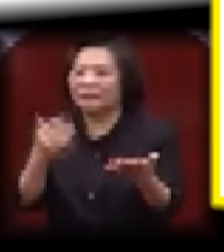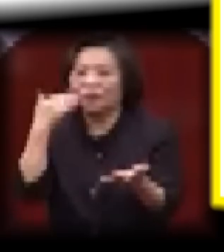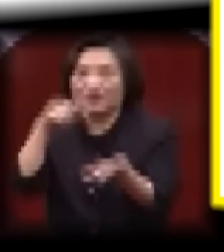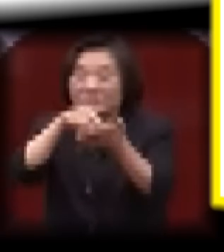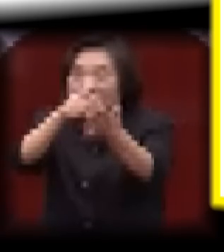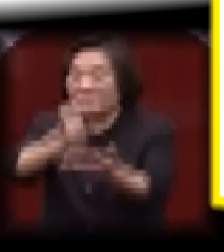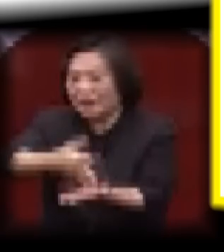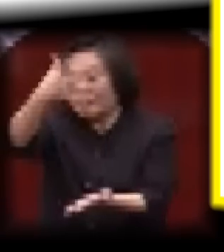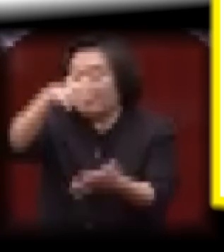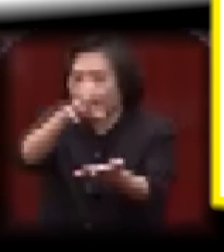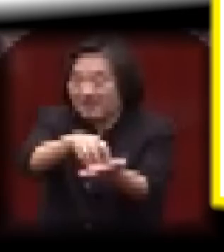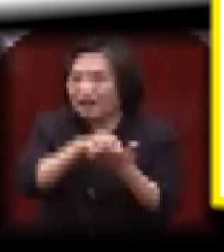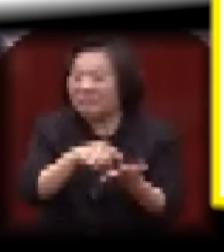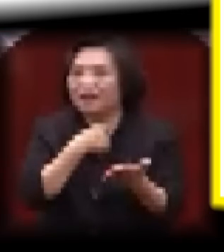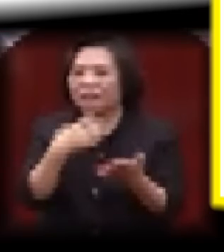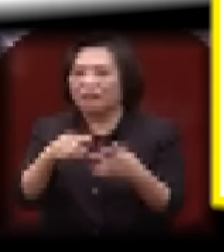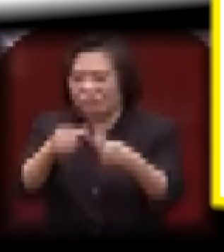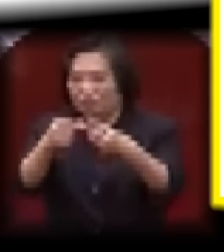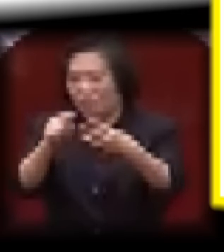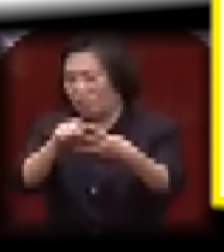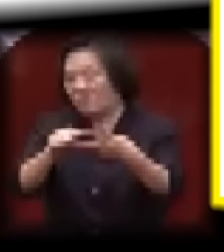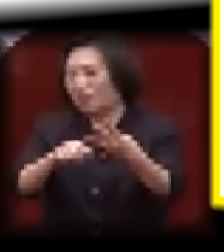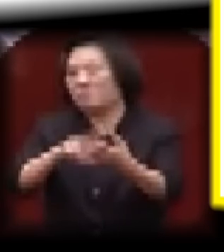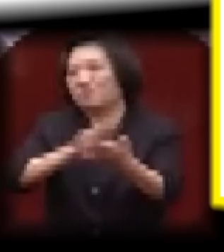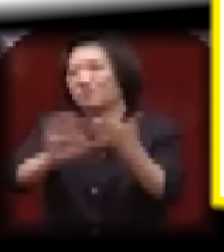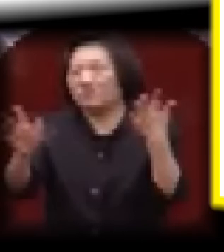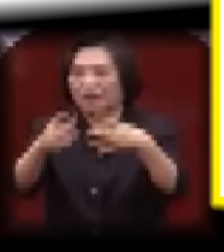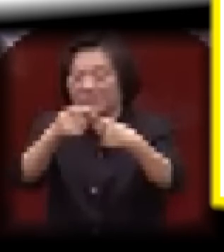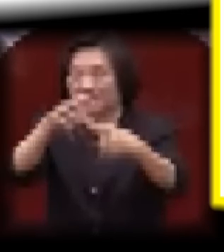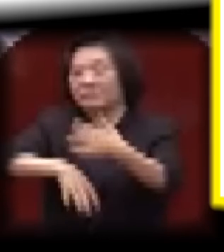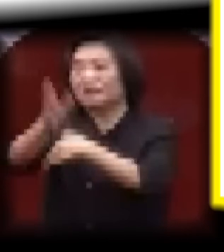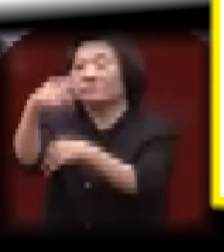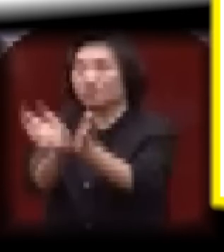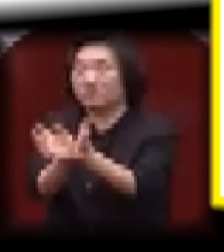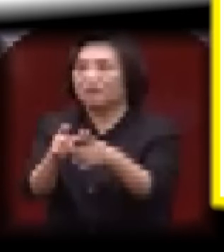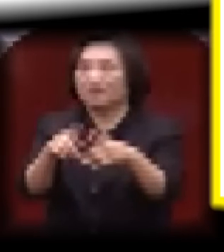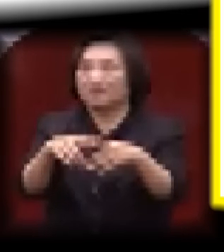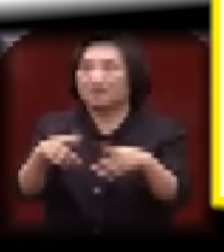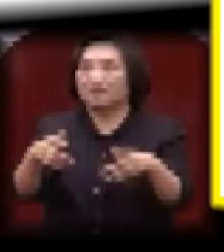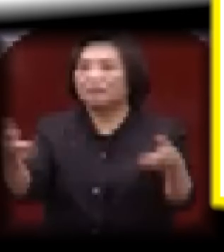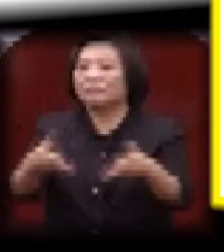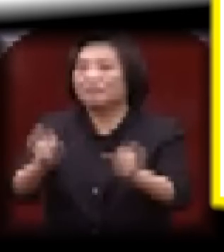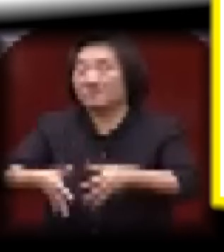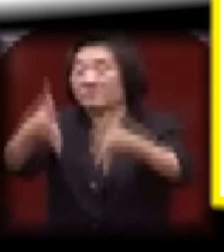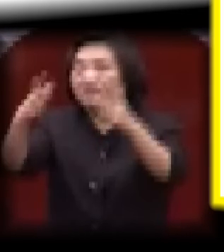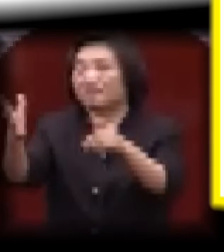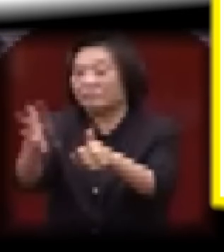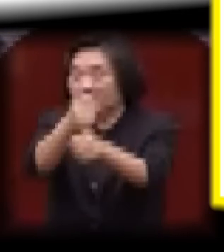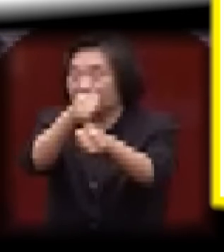建造还是有三关要解决。第一个是内政部营建署这个台湾建筑中